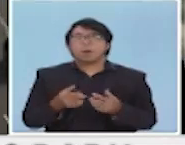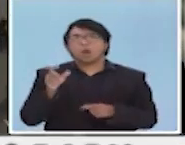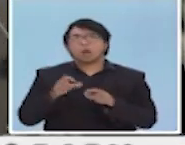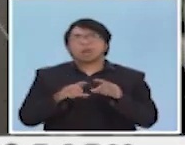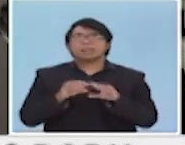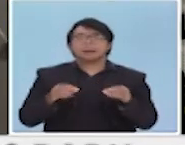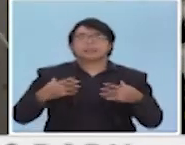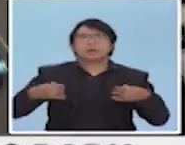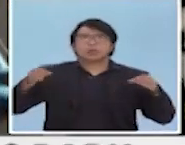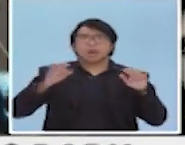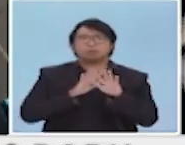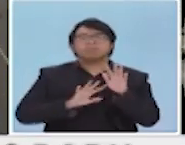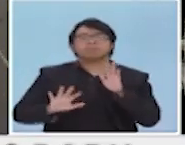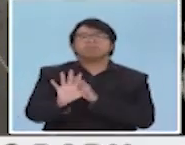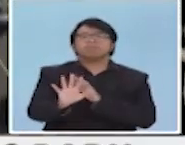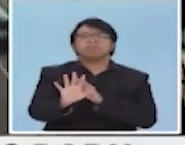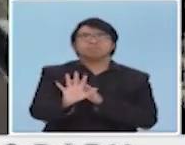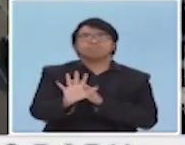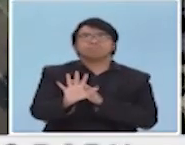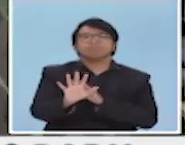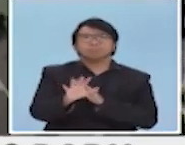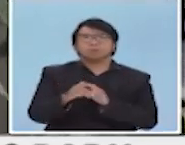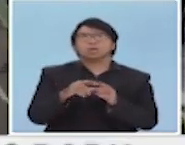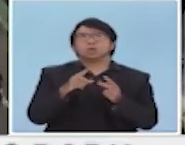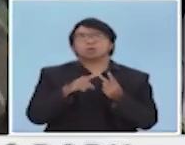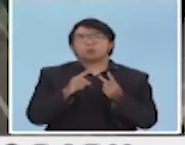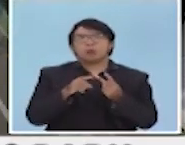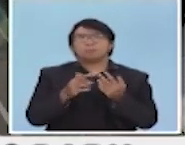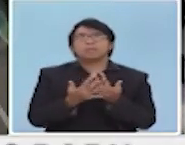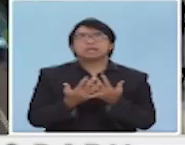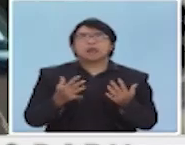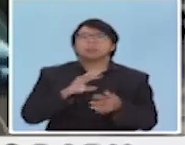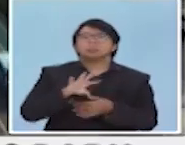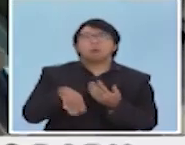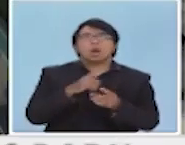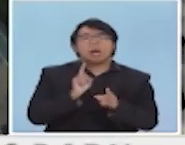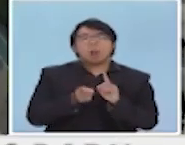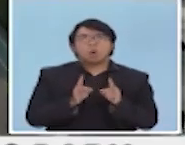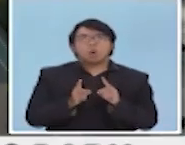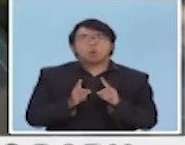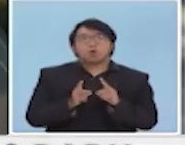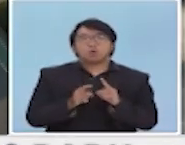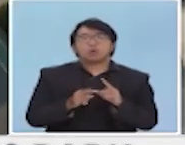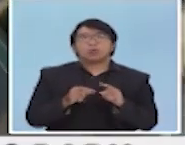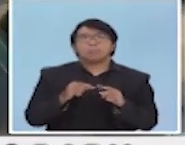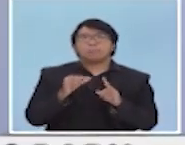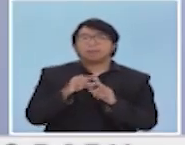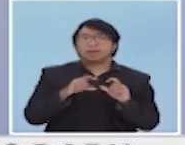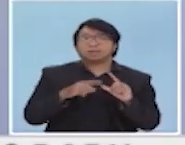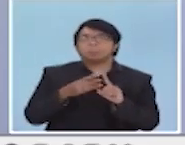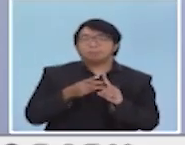kedua adalah masyarakatnya. Bila ternyata terjadi lonjakan yang